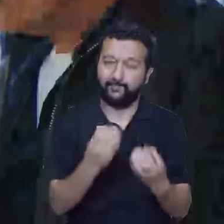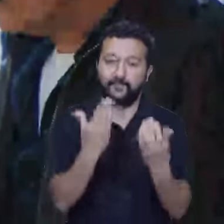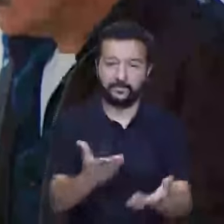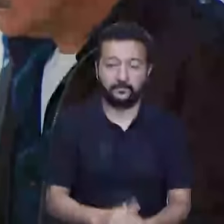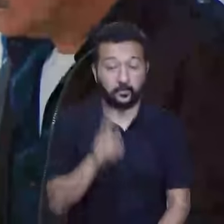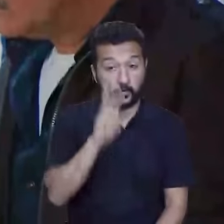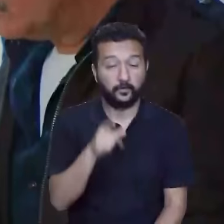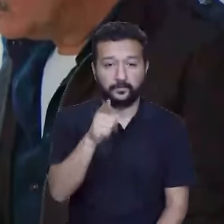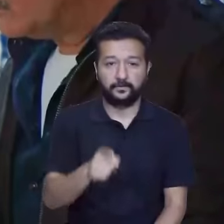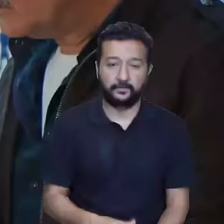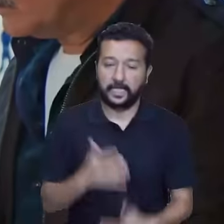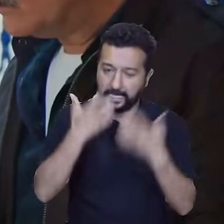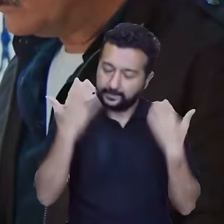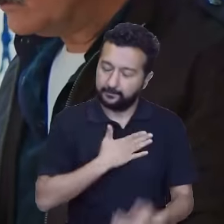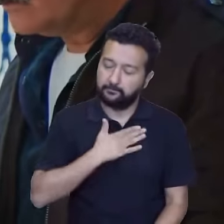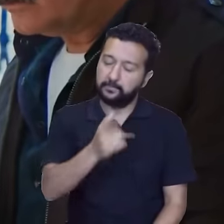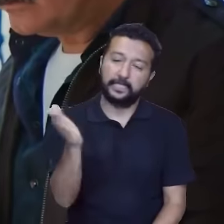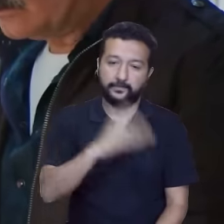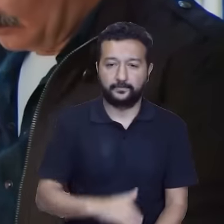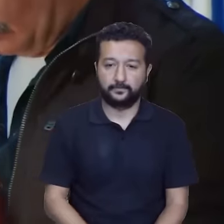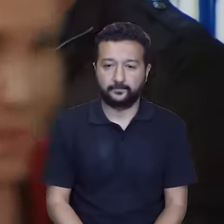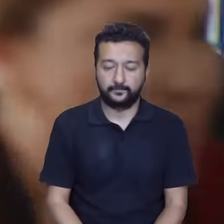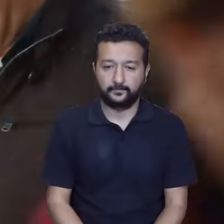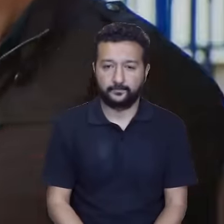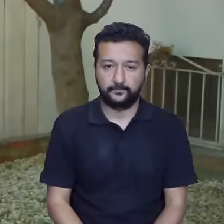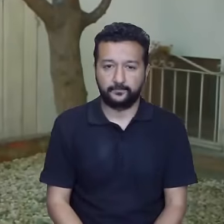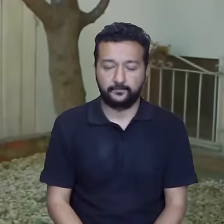şefkatimi göreyim seni. Islanım benim, hadi.